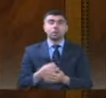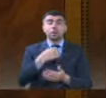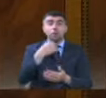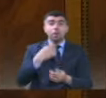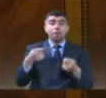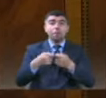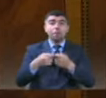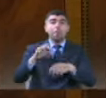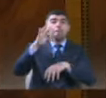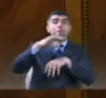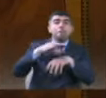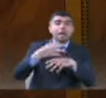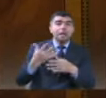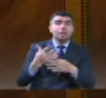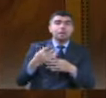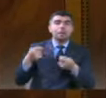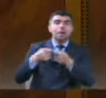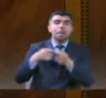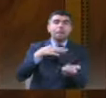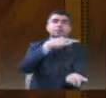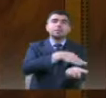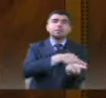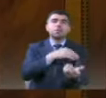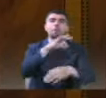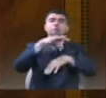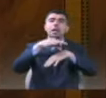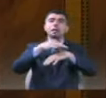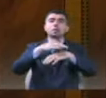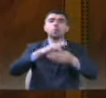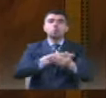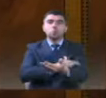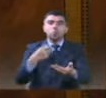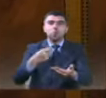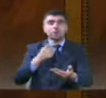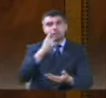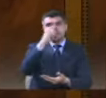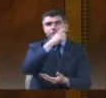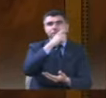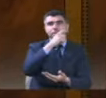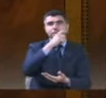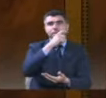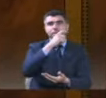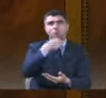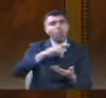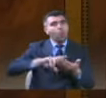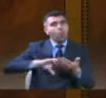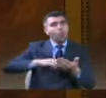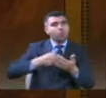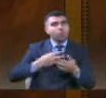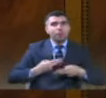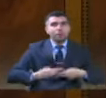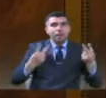مريض مع القلة وقرعة الإنعاش وجيتو حيدتو ديك داك السيروم حيدتوه لي بهذه الكيفية هذه. هذا الشيء ما مقولش السيد رئيس